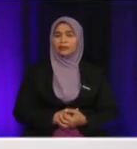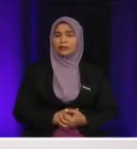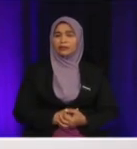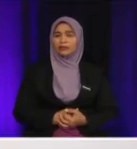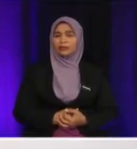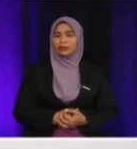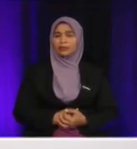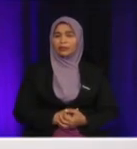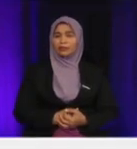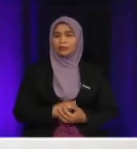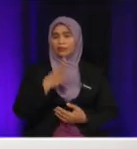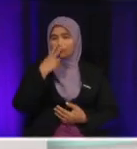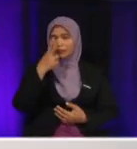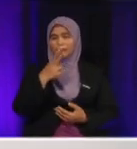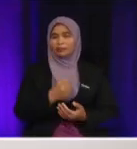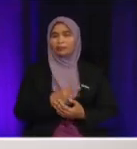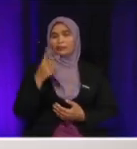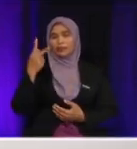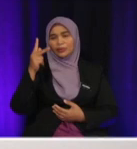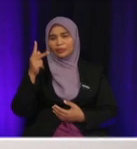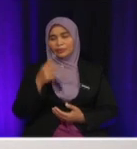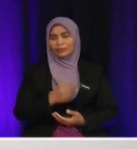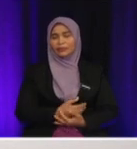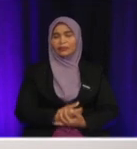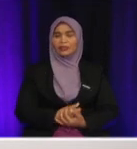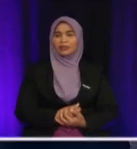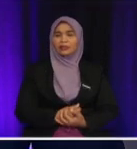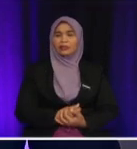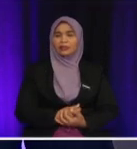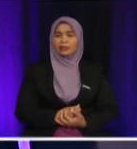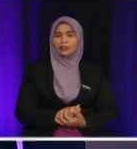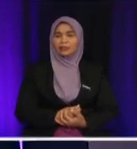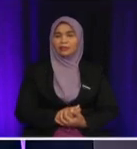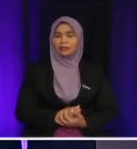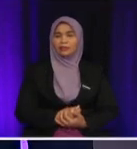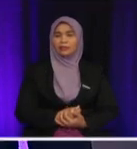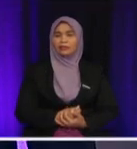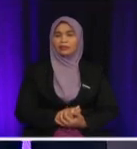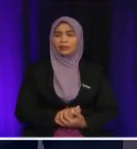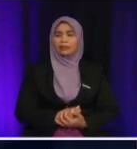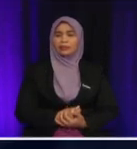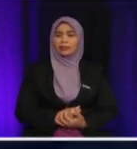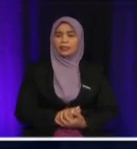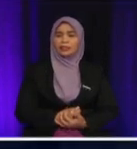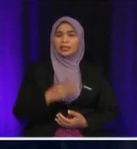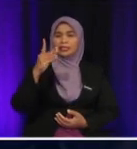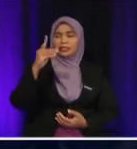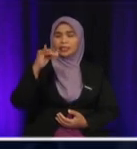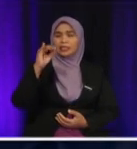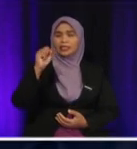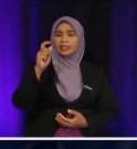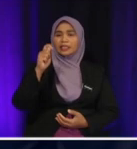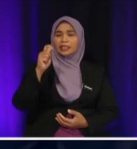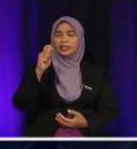dia nampak, ya. Kuning, masih blur-blur lah orang kata, ya. Faham sikit-sikit mungkin pernah dengar tapi tak faham. Okey, kita tengok.